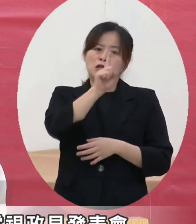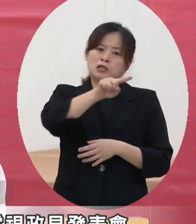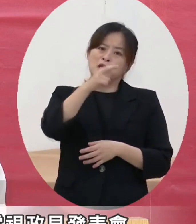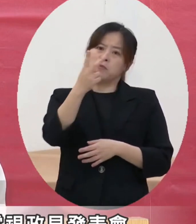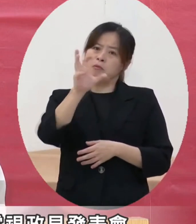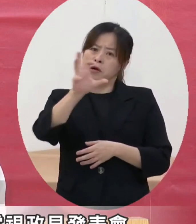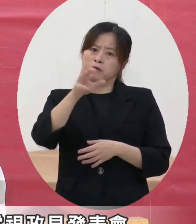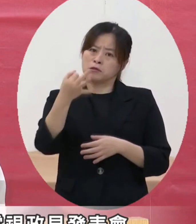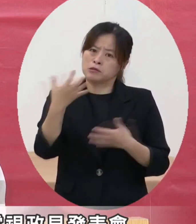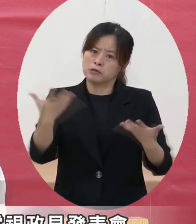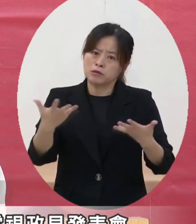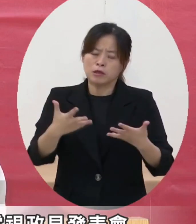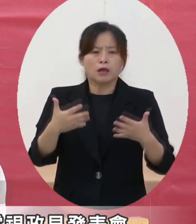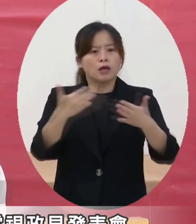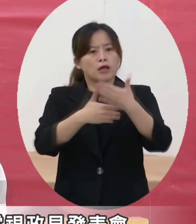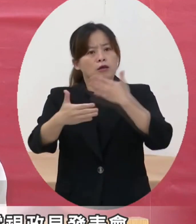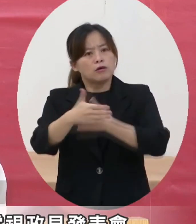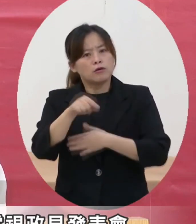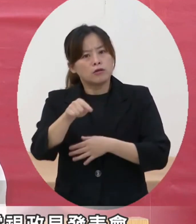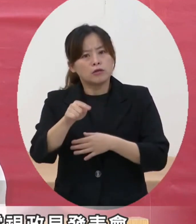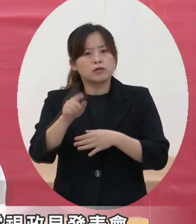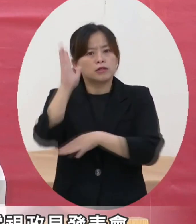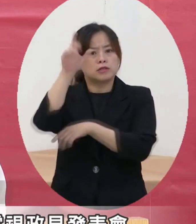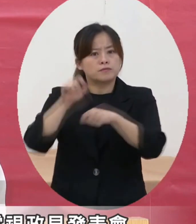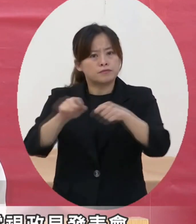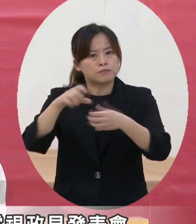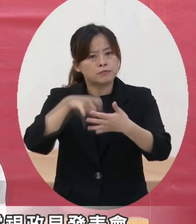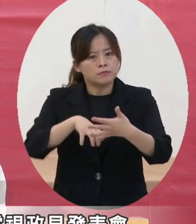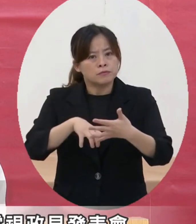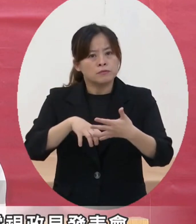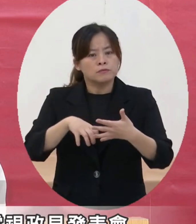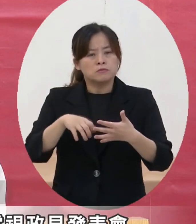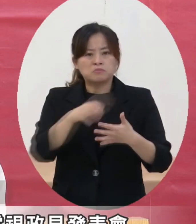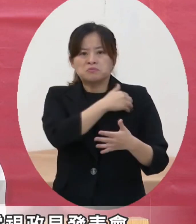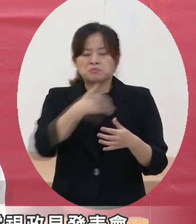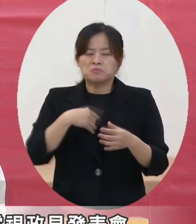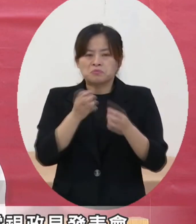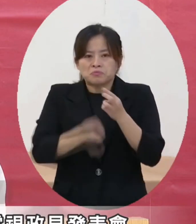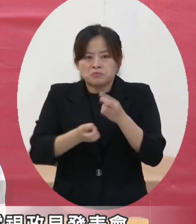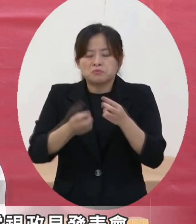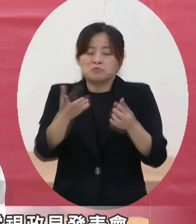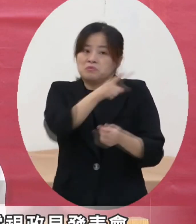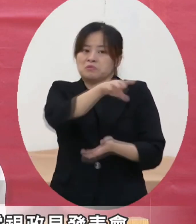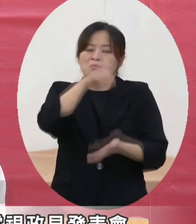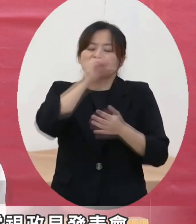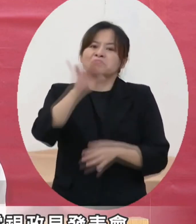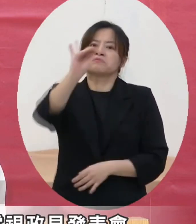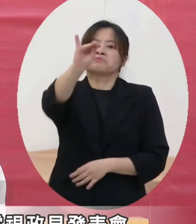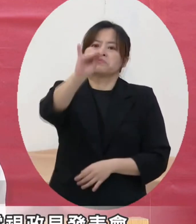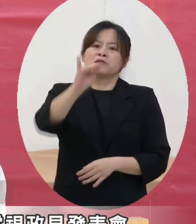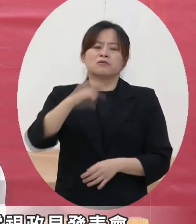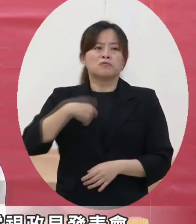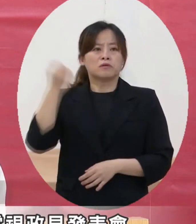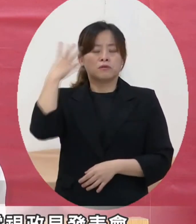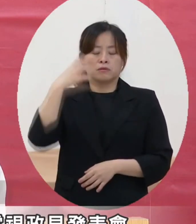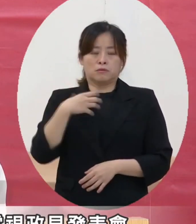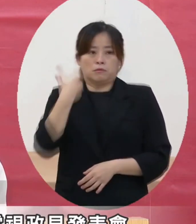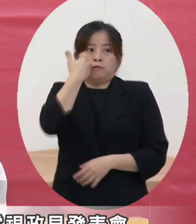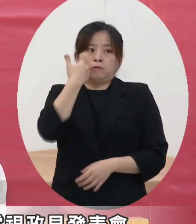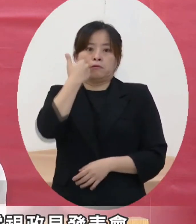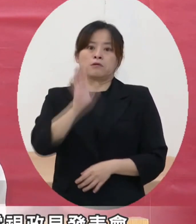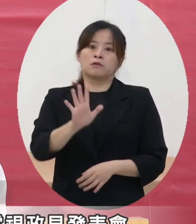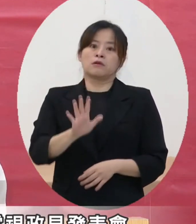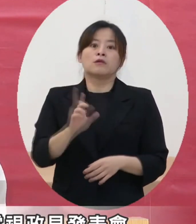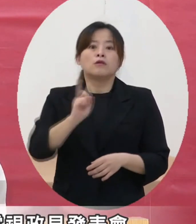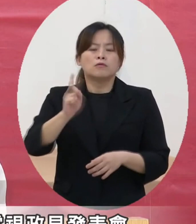的部分，能够在交通的这个政策性里面呢，能够周延的去做。他刚刚提到的1000元，我听的也是心惊惊，